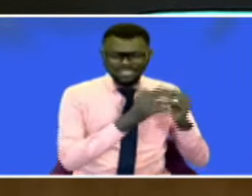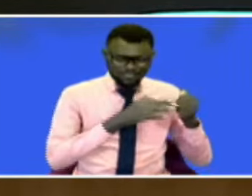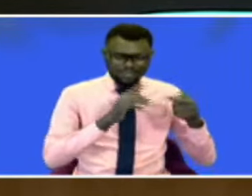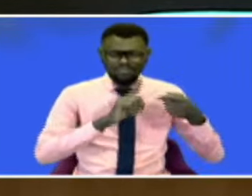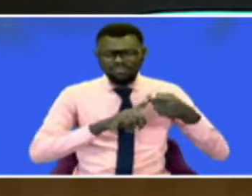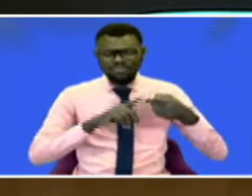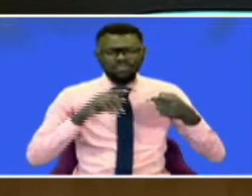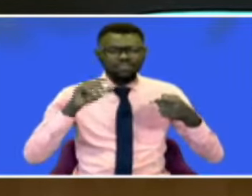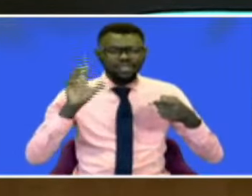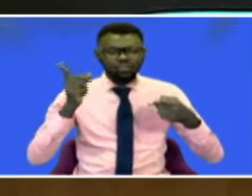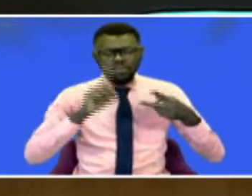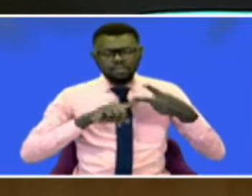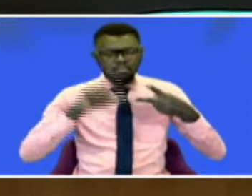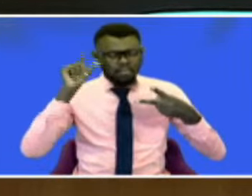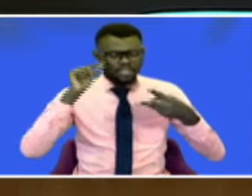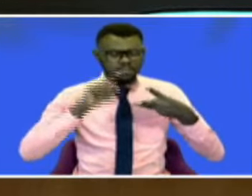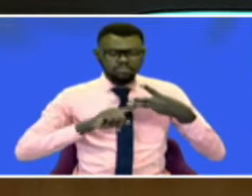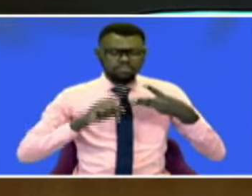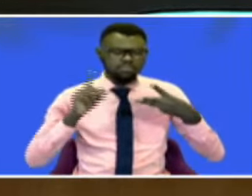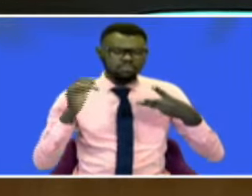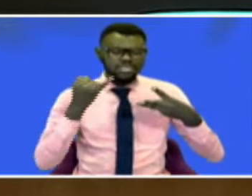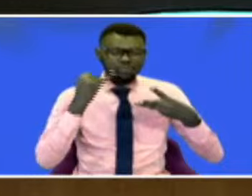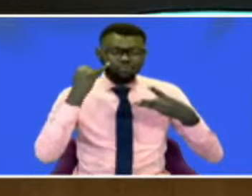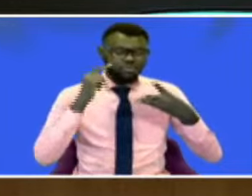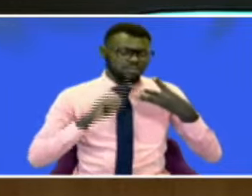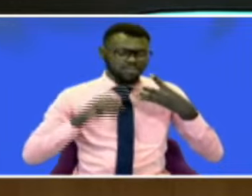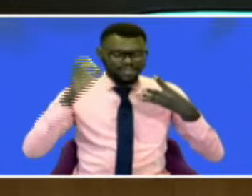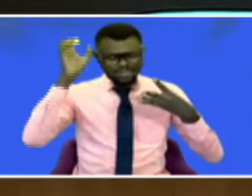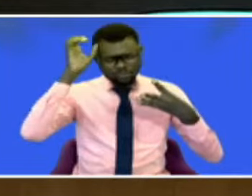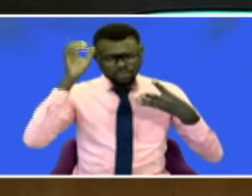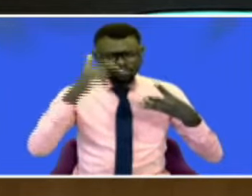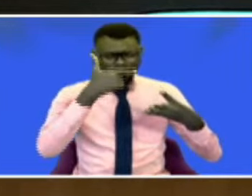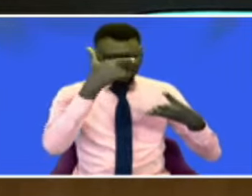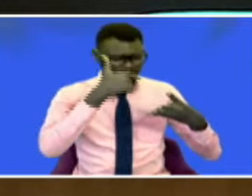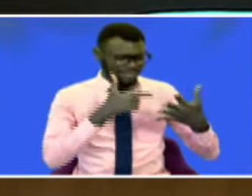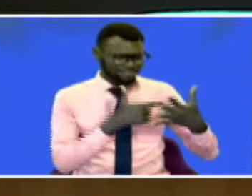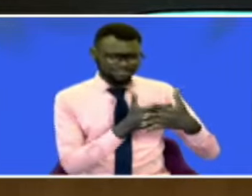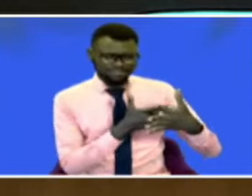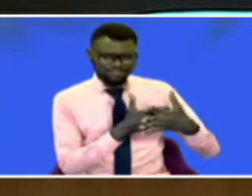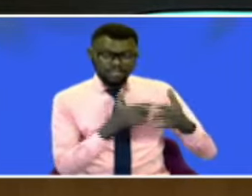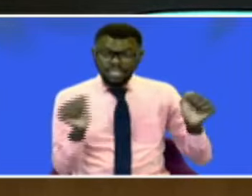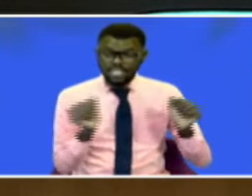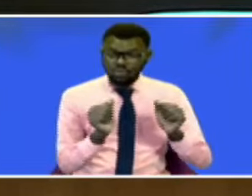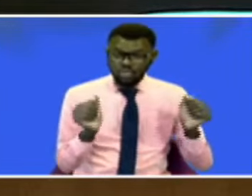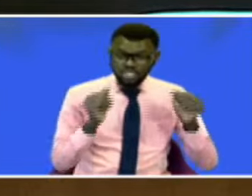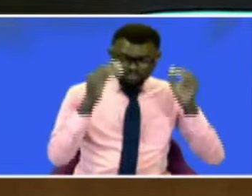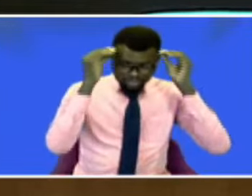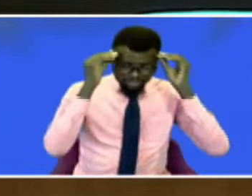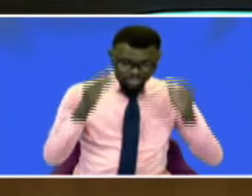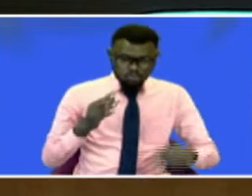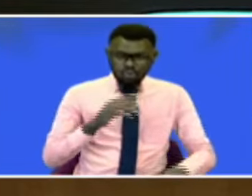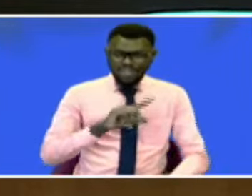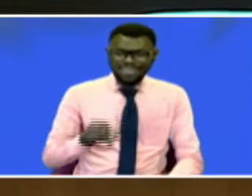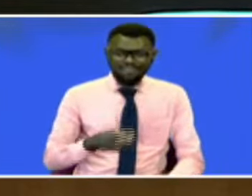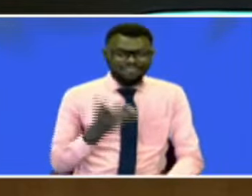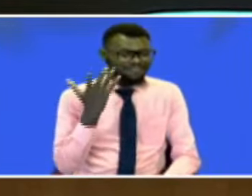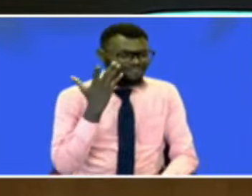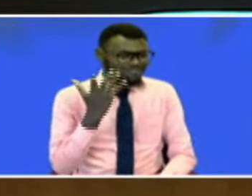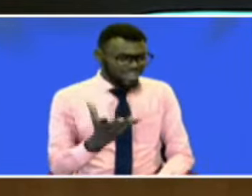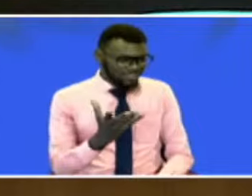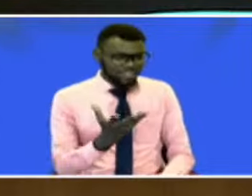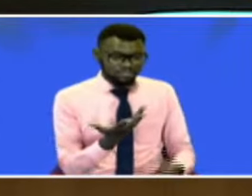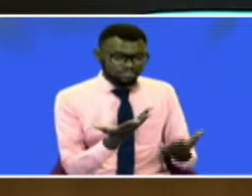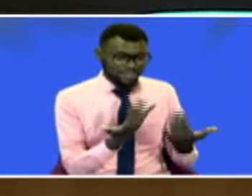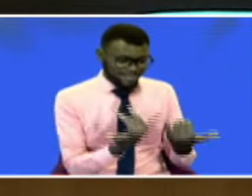Mombasa, Nakuru, Eldoret, Thika, Kisumu na Nanyuki, ambapo zaidi ya watahiniwa 1500